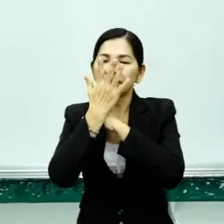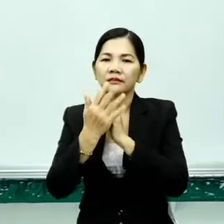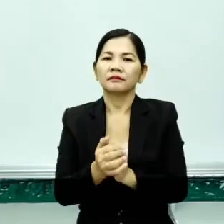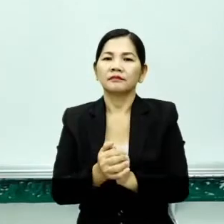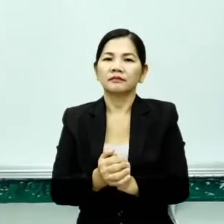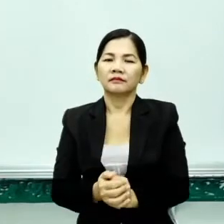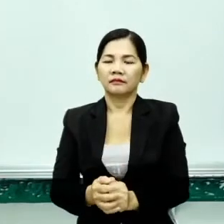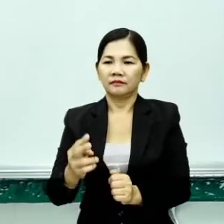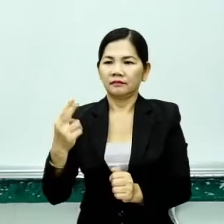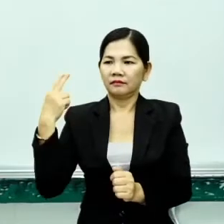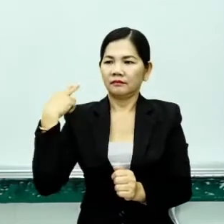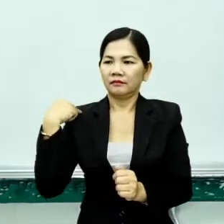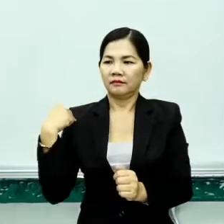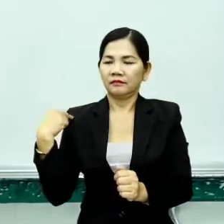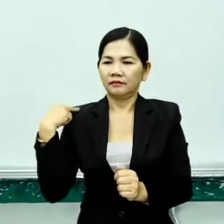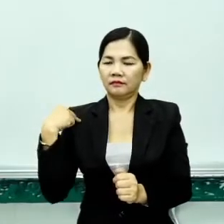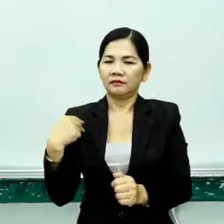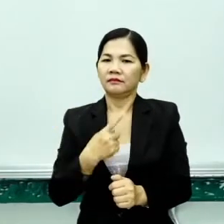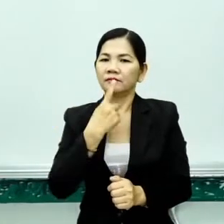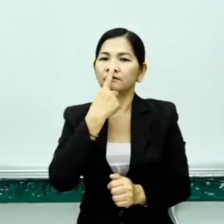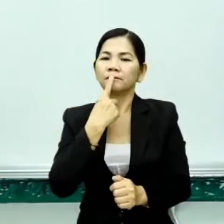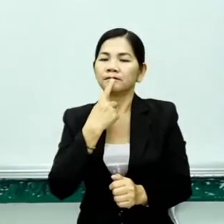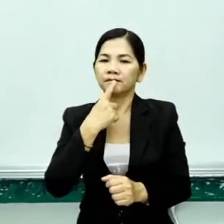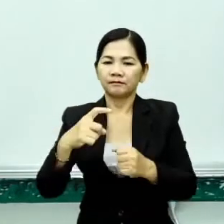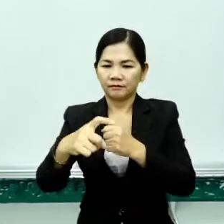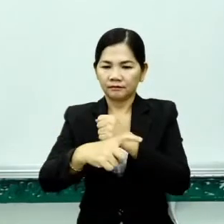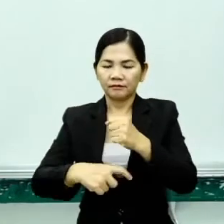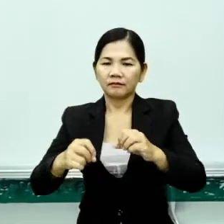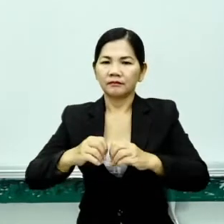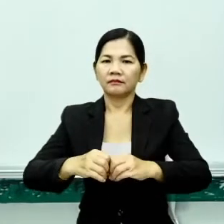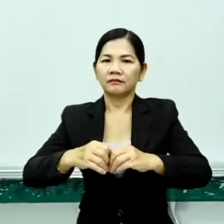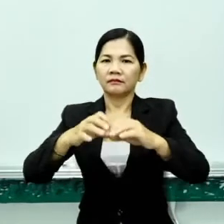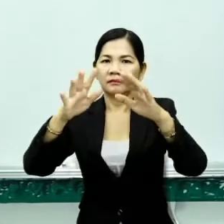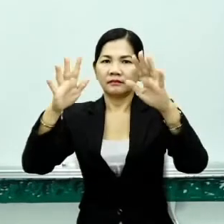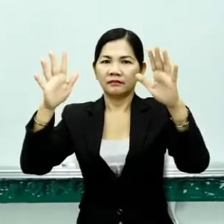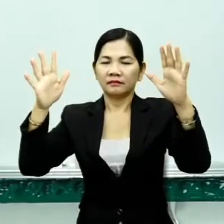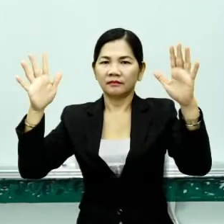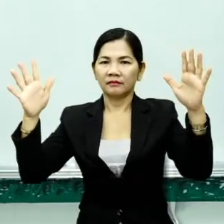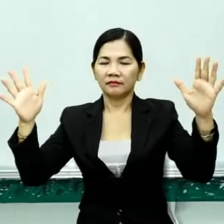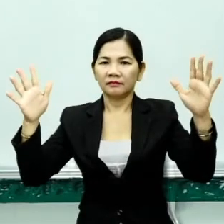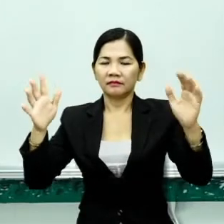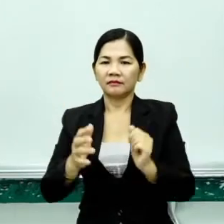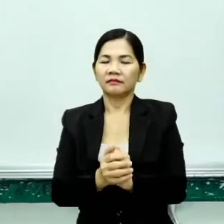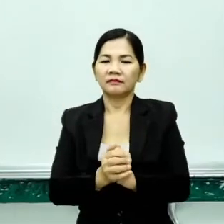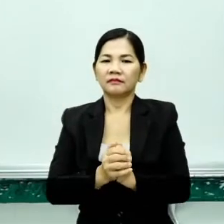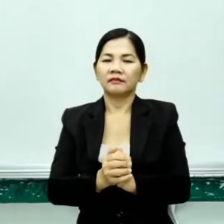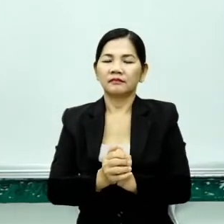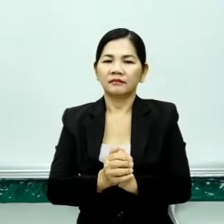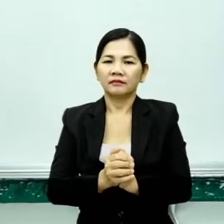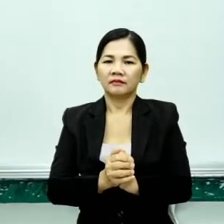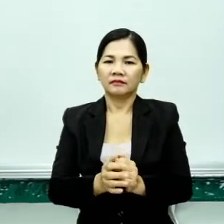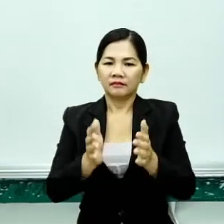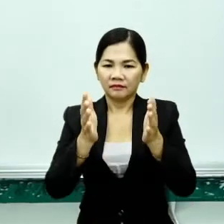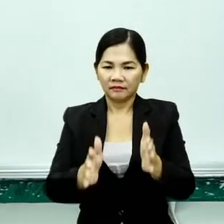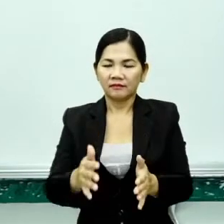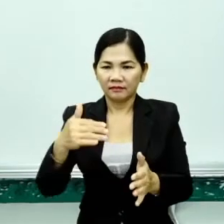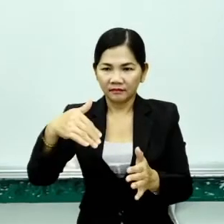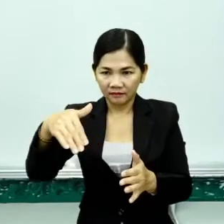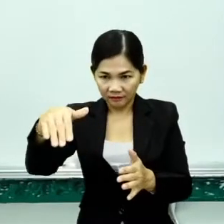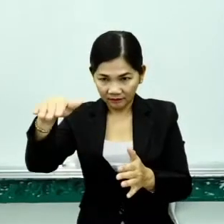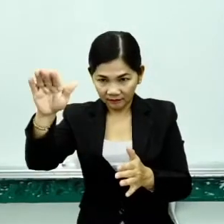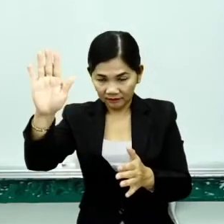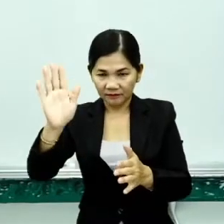bò lương cỏ hôm bay tông sờ ong cha niềng từ xa